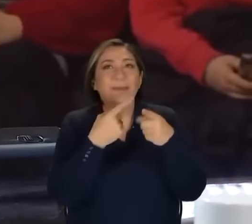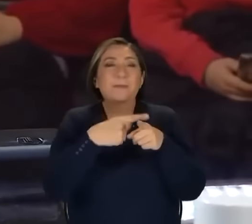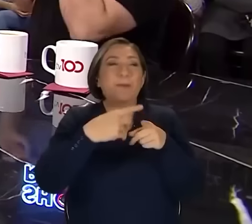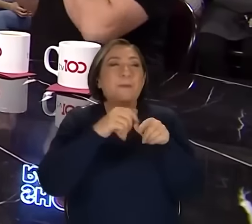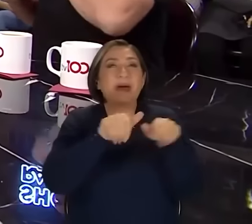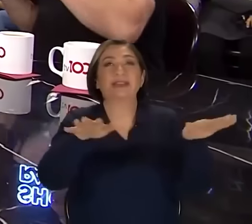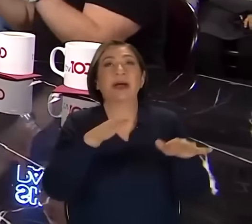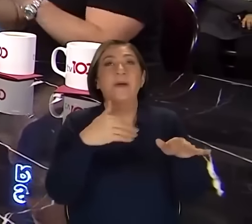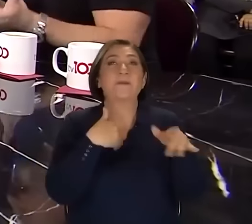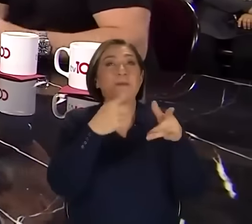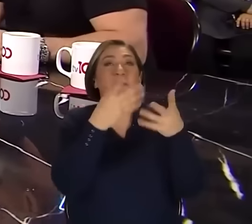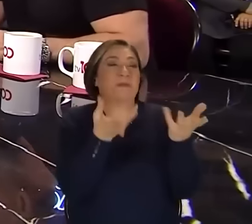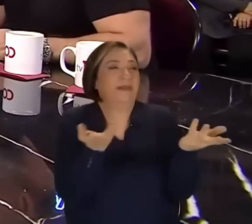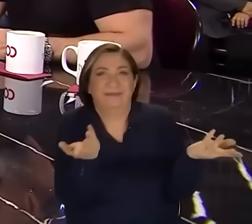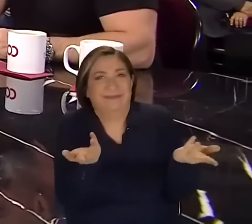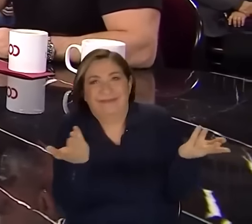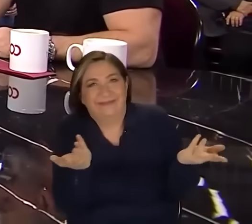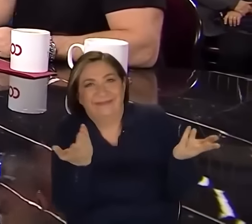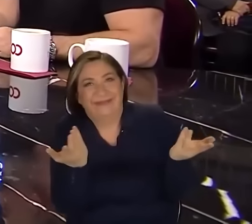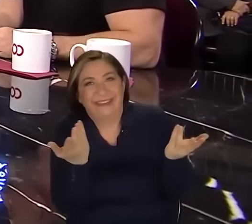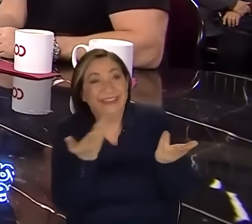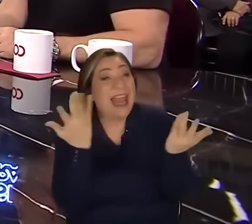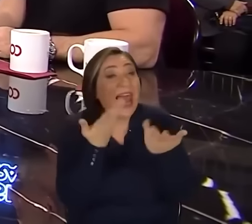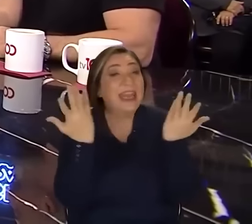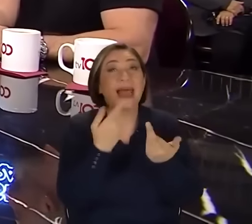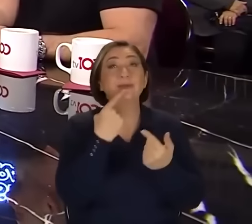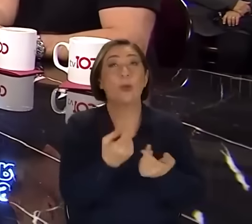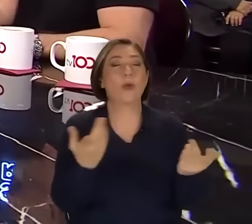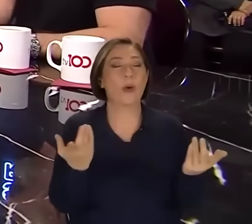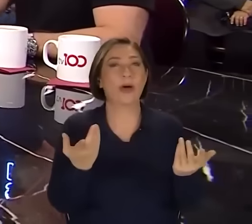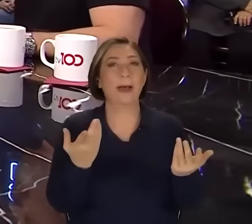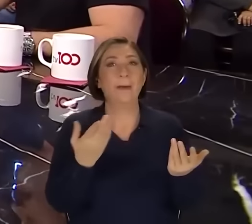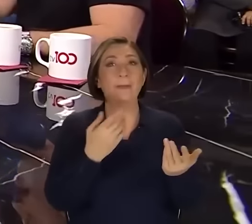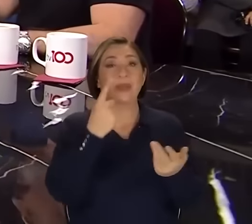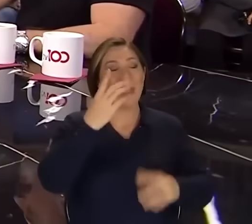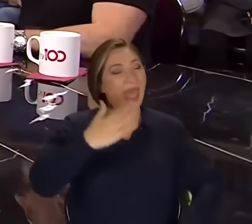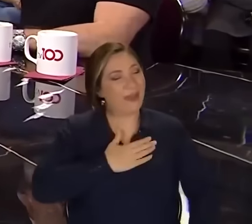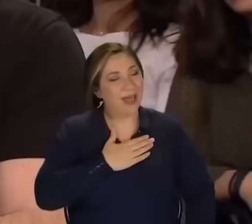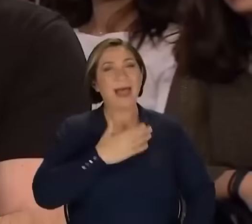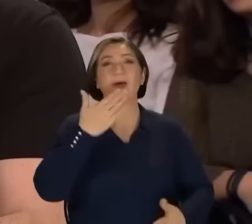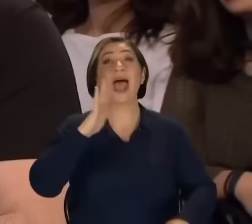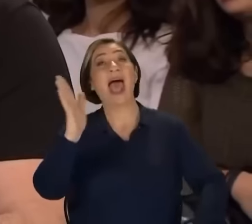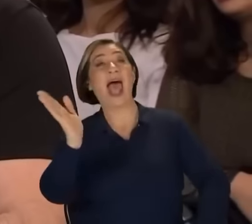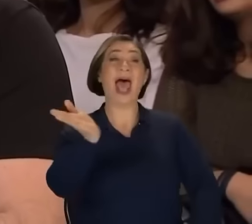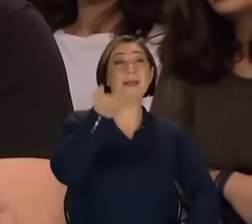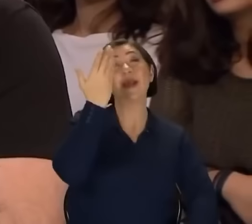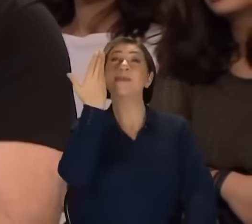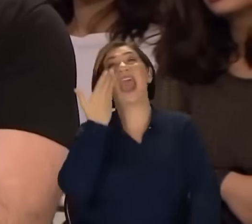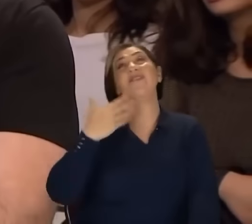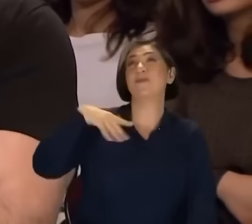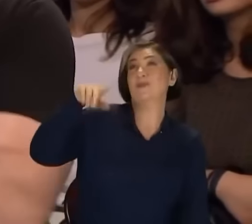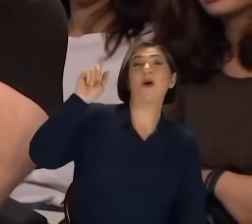enene menine koyayım nal Yani neler neler söylüyor yani bir Eyvallah ol olak Hadi bakayım keyfim